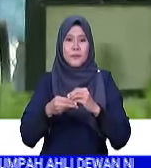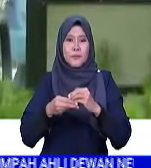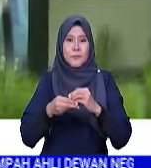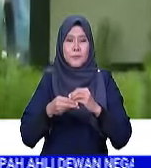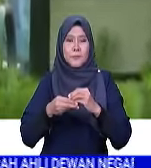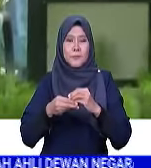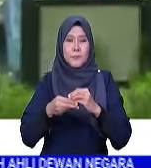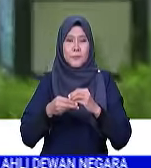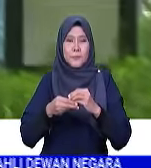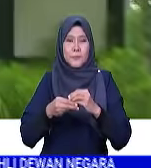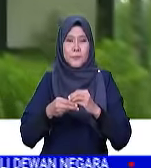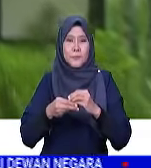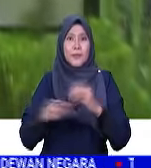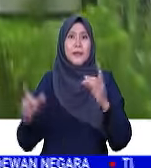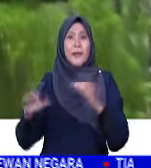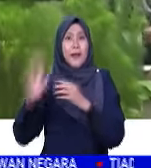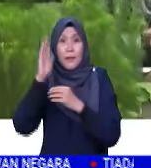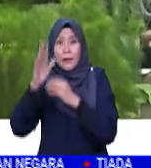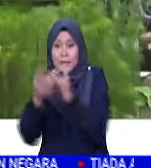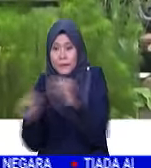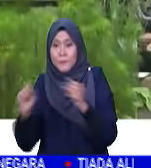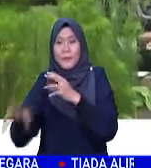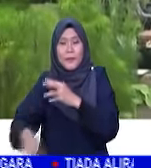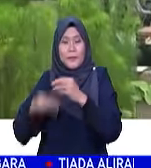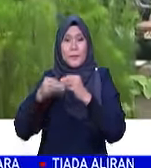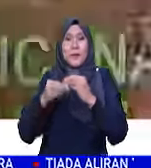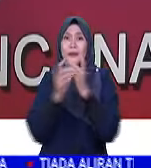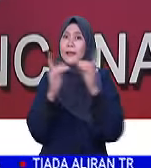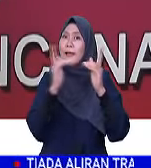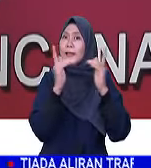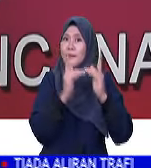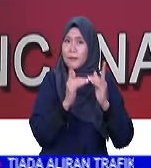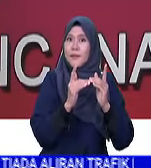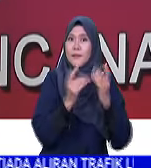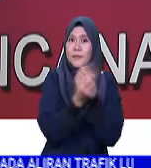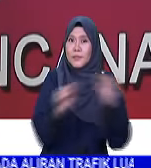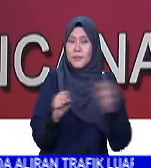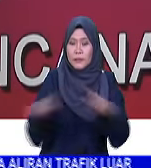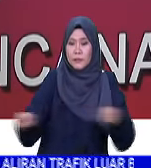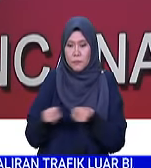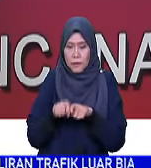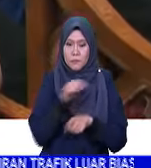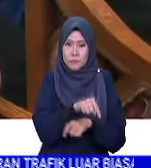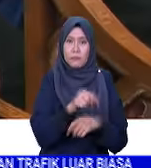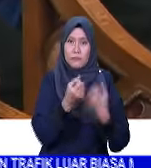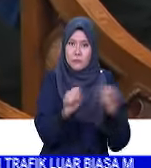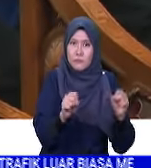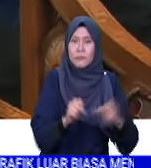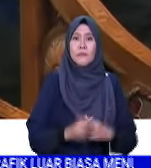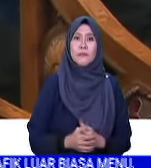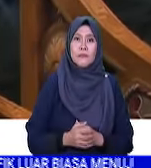untuk apa ni, menambah katil. Menambah katil yang sedia ada di tempat yang sedia ada.